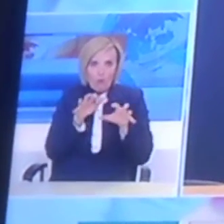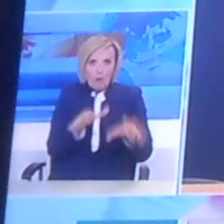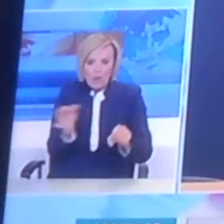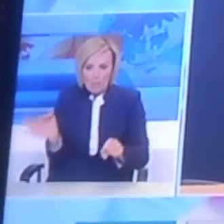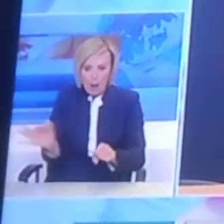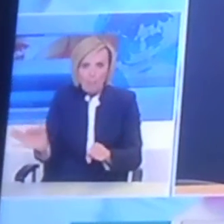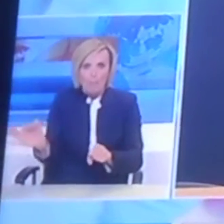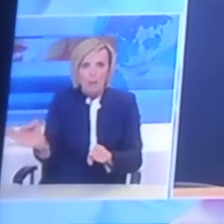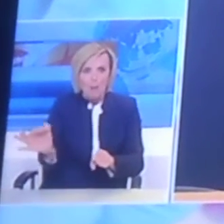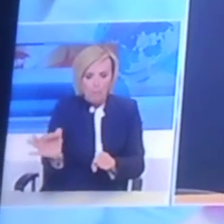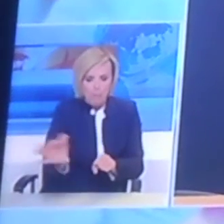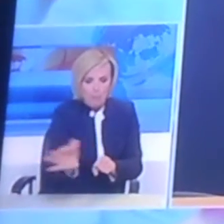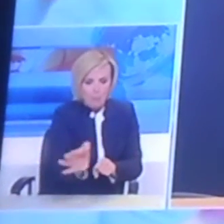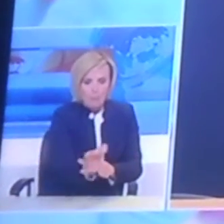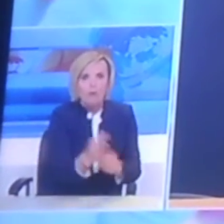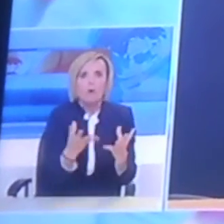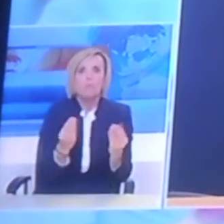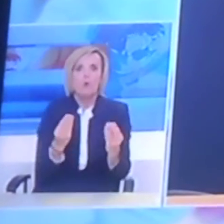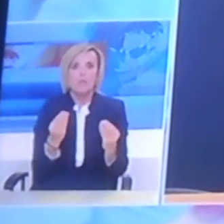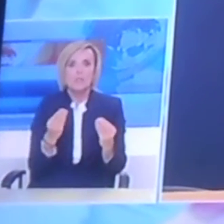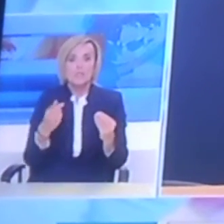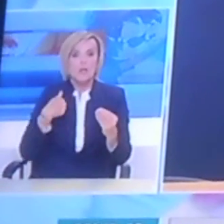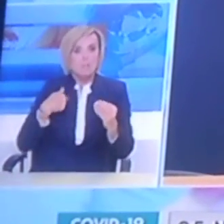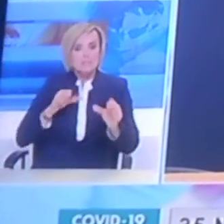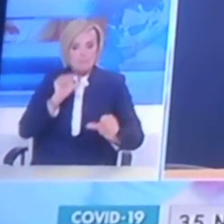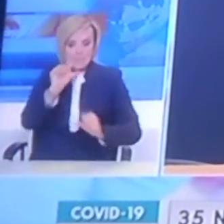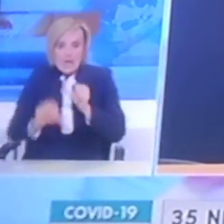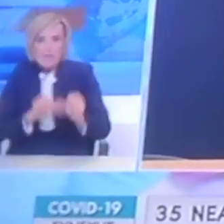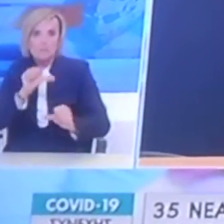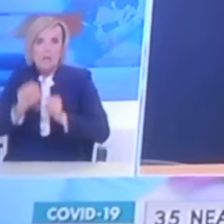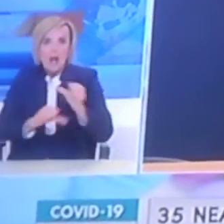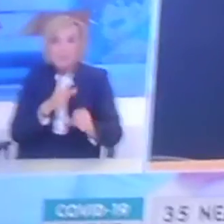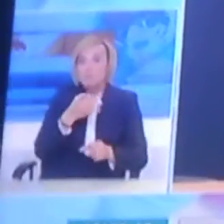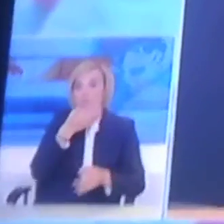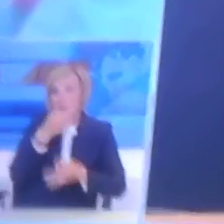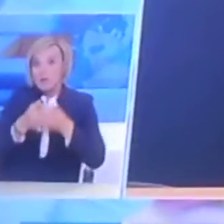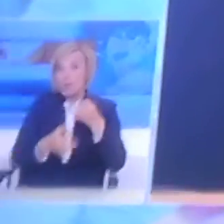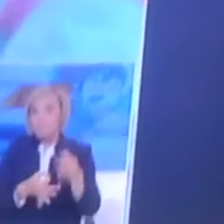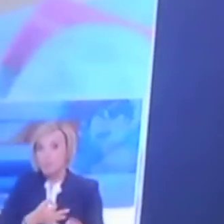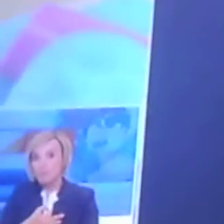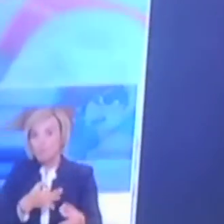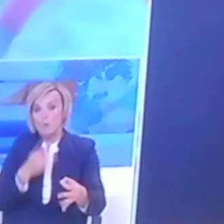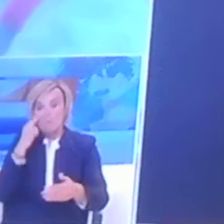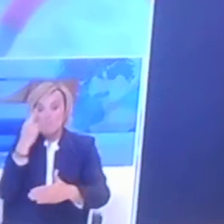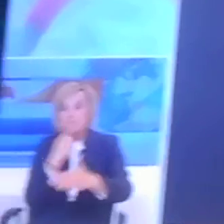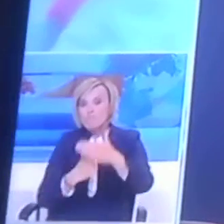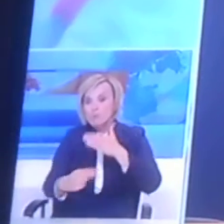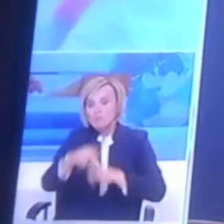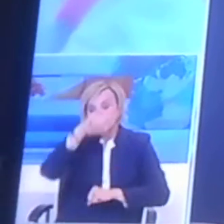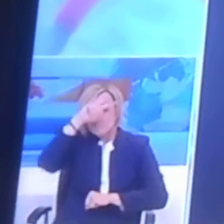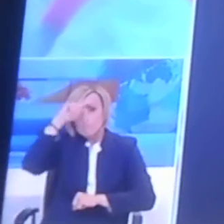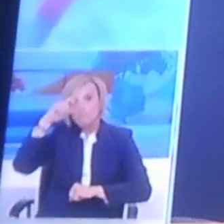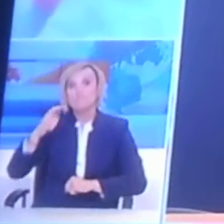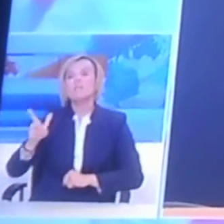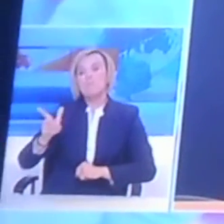μας προβλέψεων, οι οποίες θα ανανεώνονται συνεχώς. Πρέπει όμως να σας πω, αναμένουμε περαιτέρω